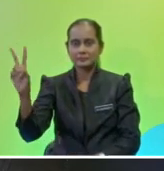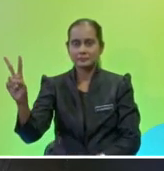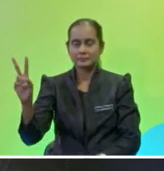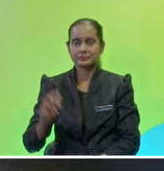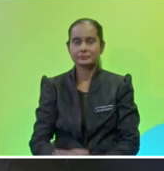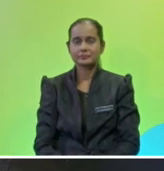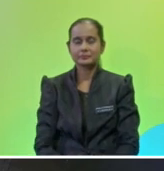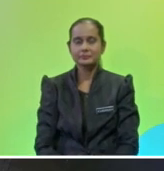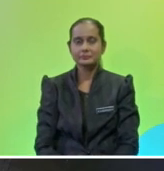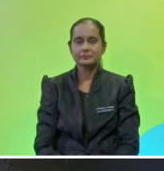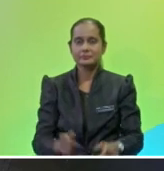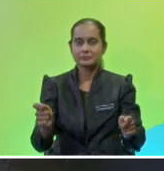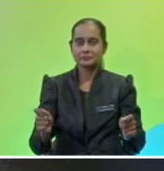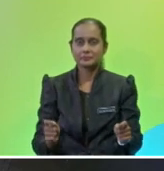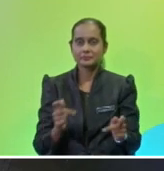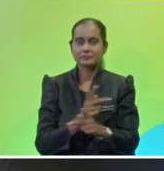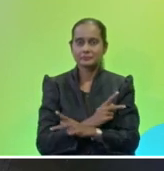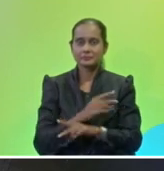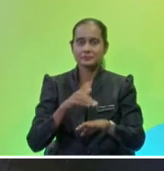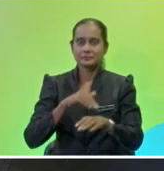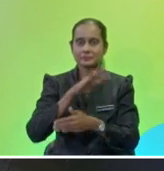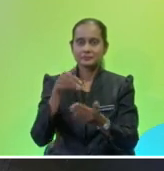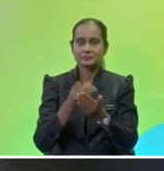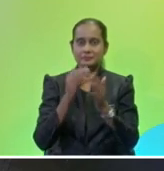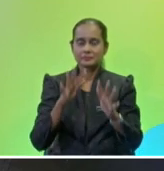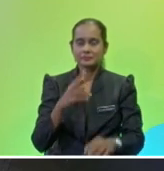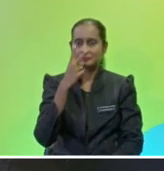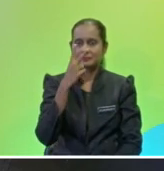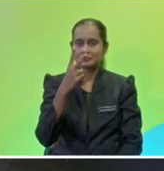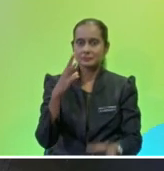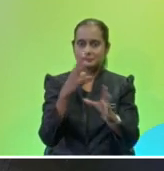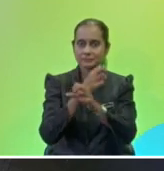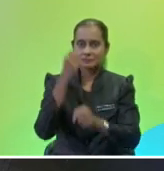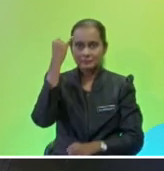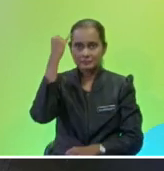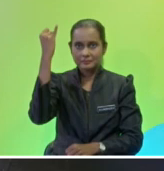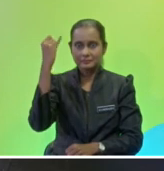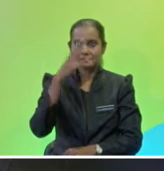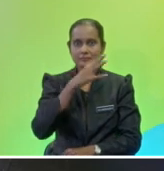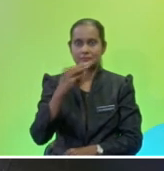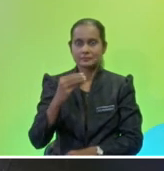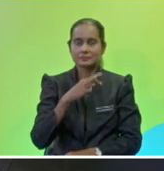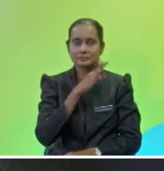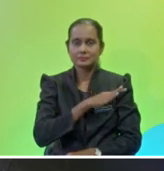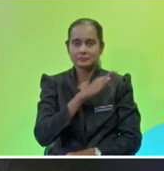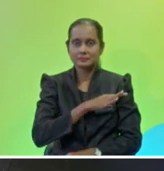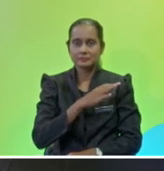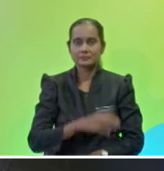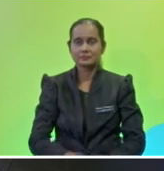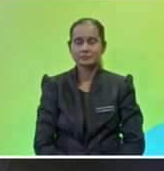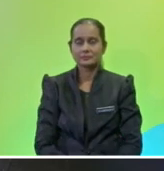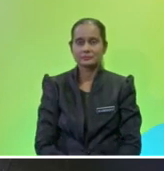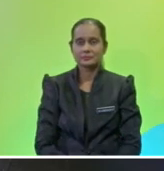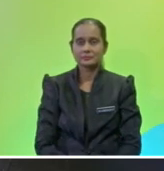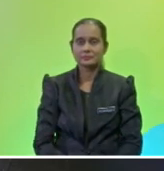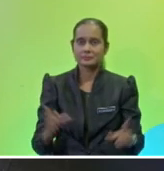terima kasih kepada semua yang menonton diharapkan dapat ilmu dan juga manfaat dalam surat pribas sekolah Pada hari ini saya Safira